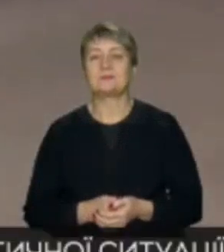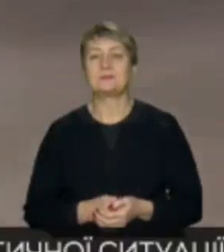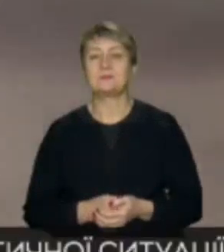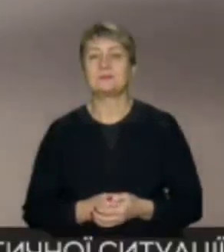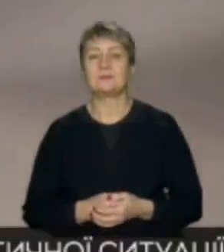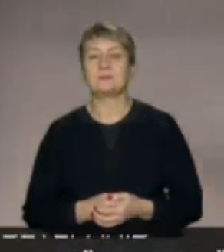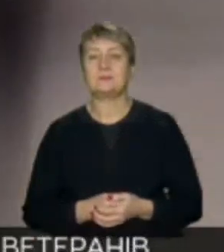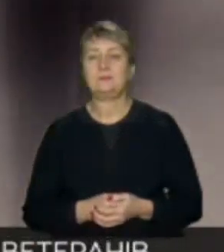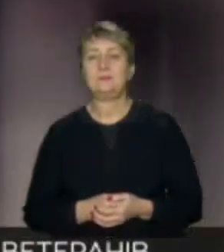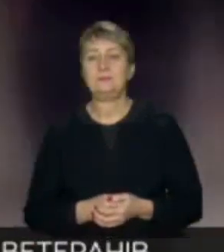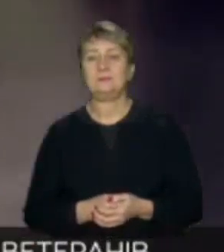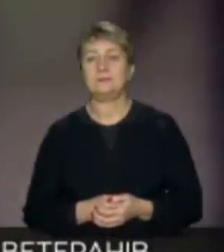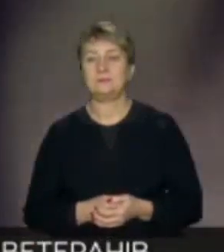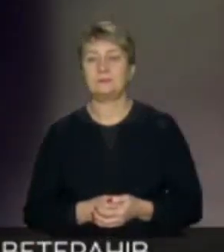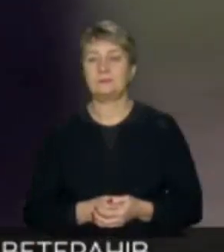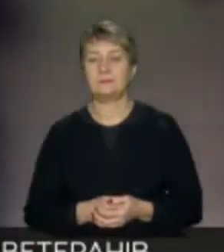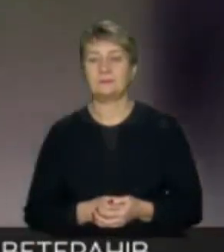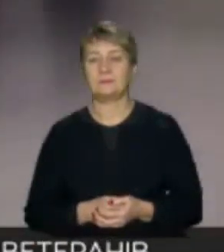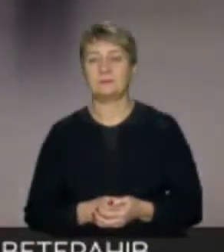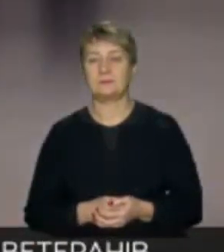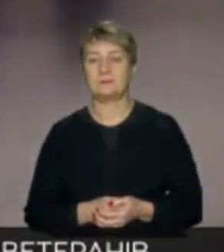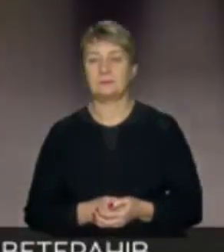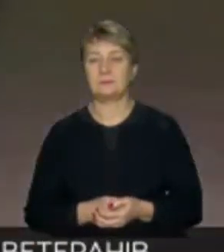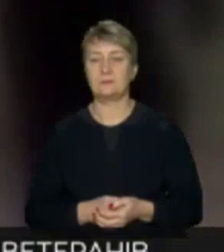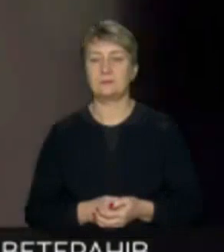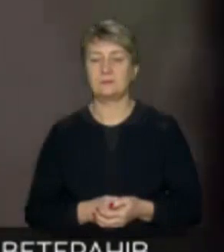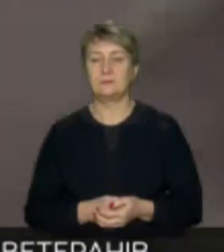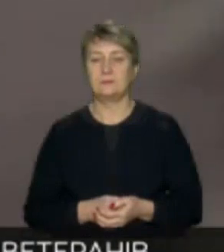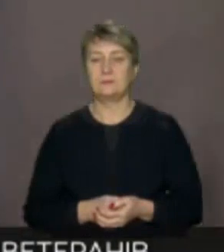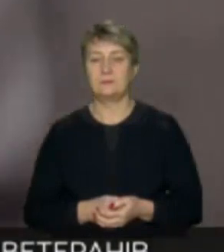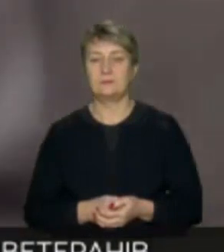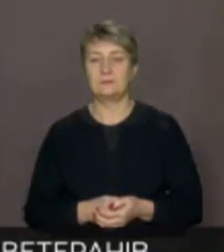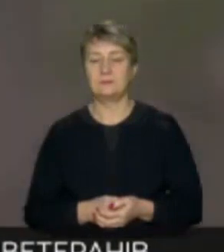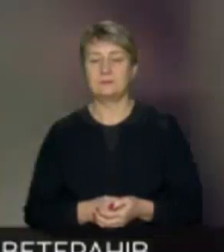Ідуть замальовувати.